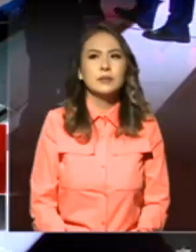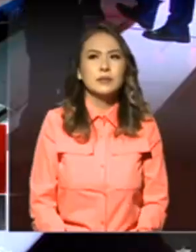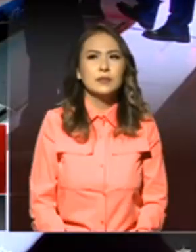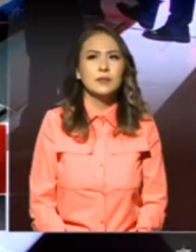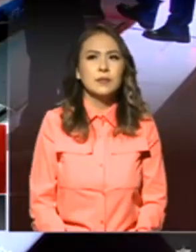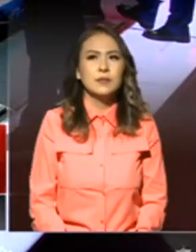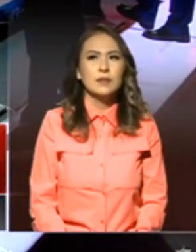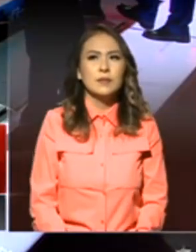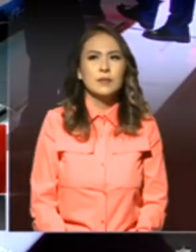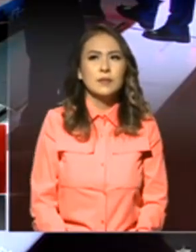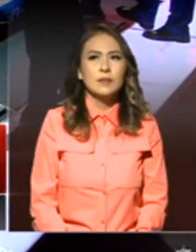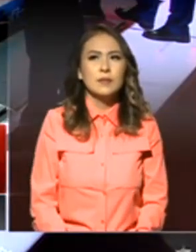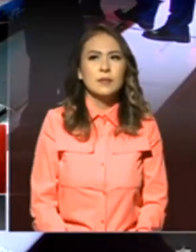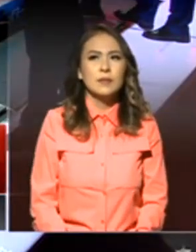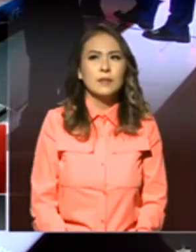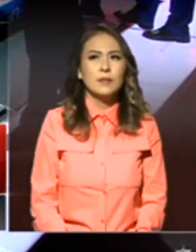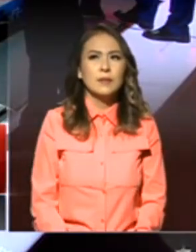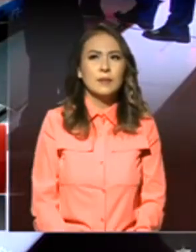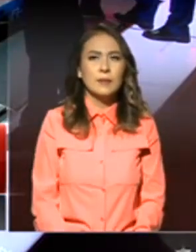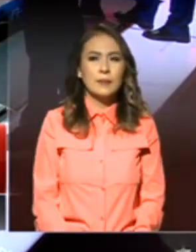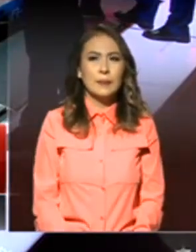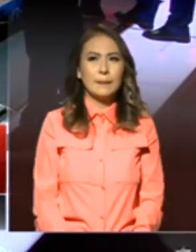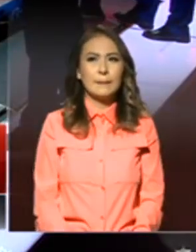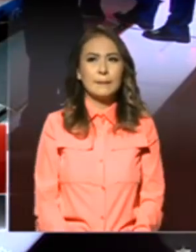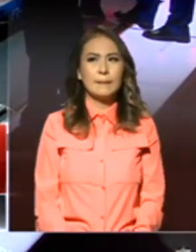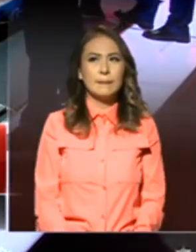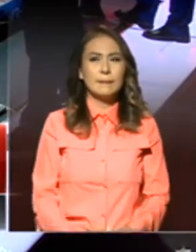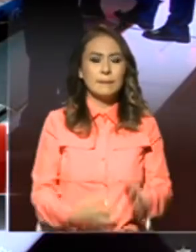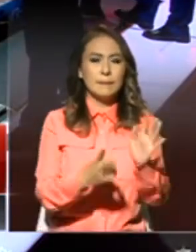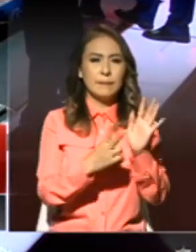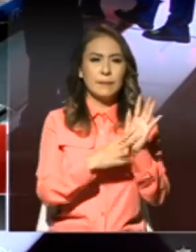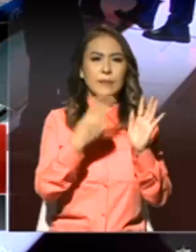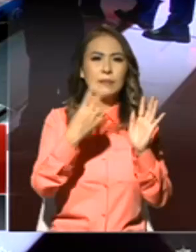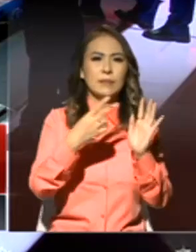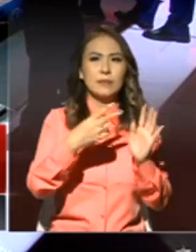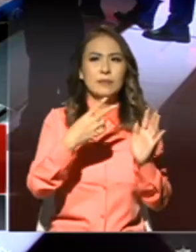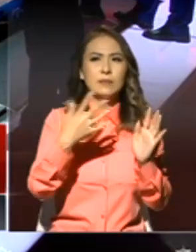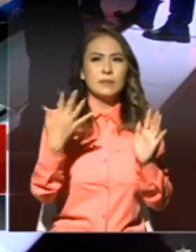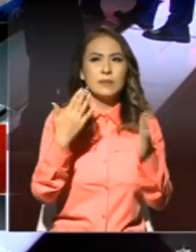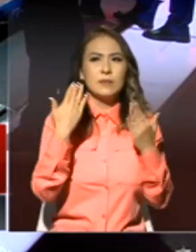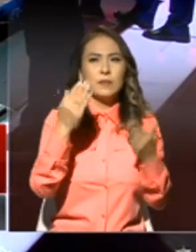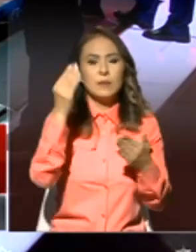ипотекаға қатысты нәрсені айтып отыр. Шын айту керек. Бірақ 7-25-ке қатысты айтып жатқан енді өзінің